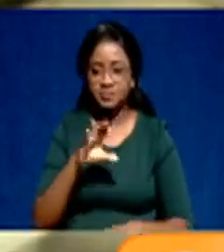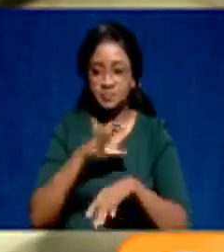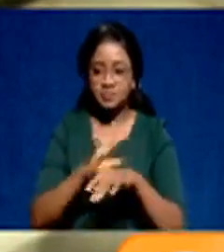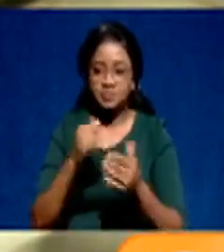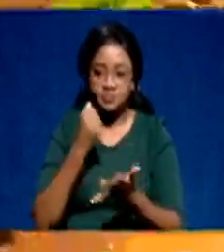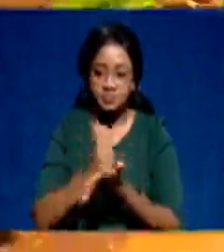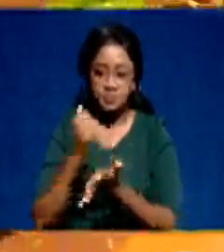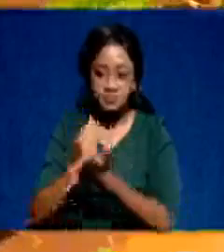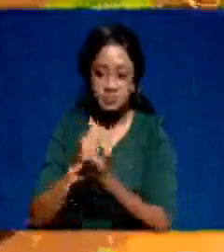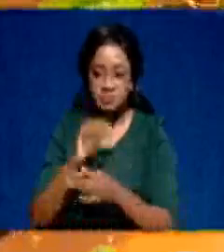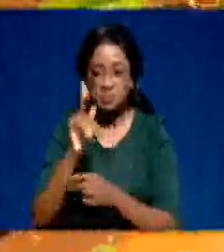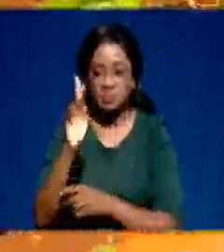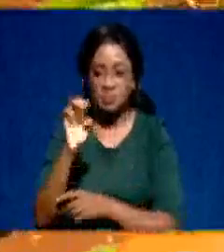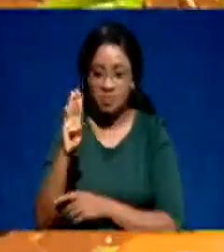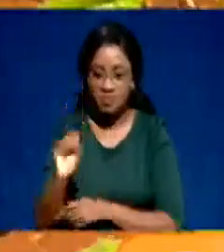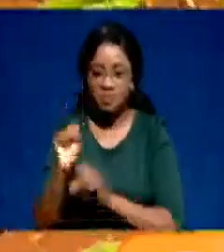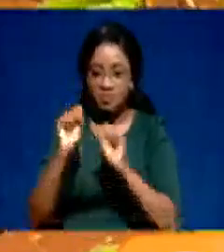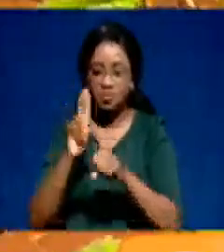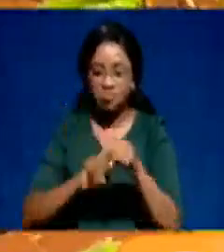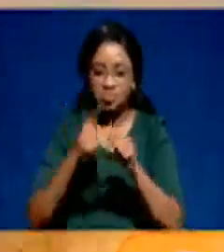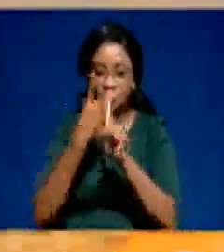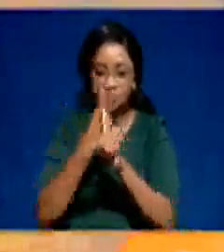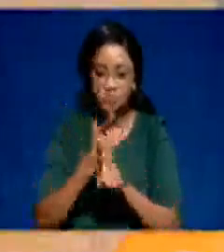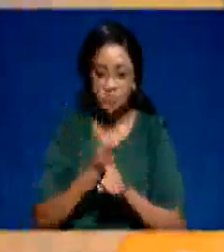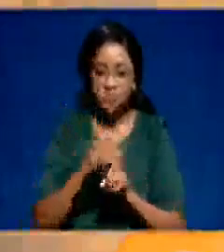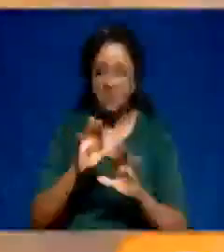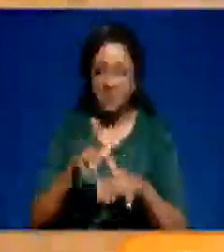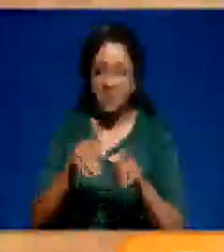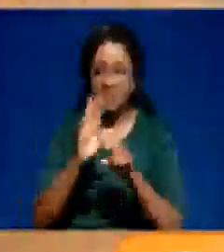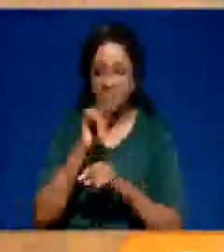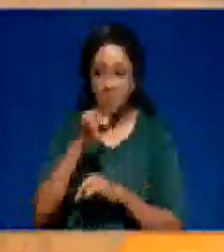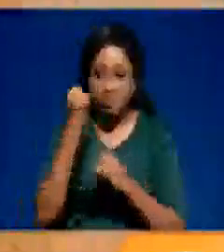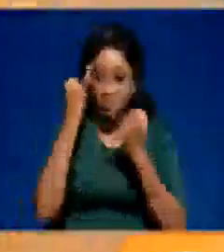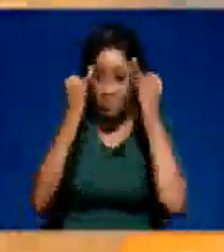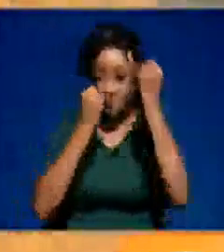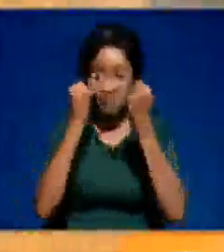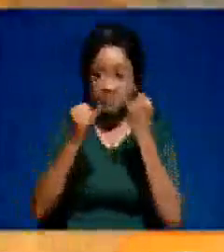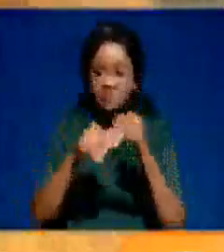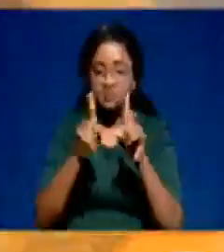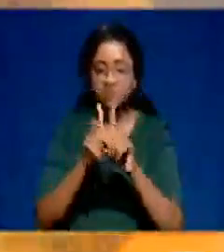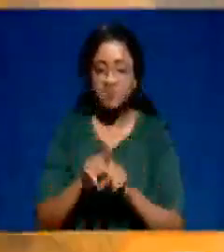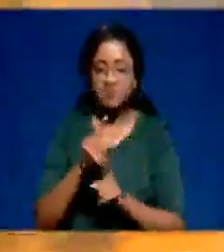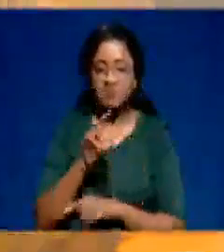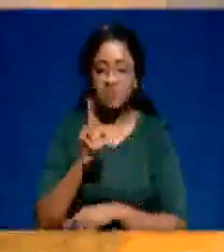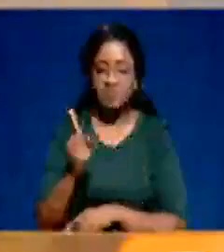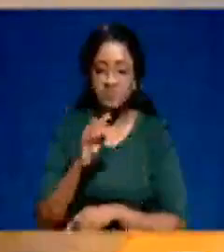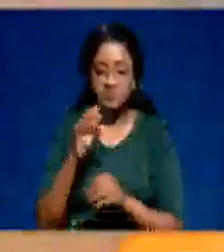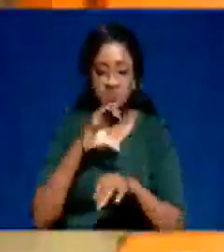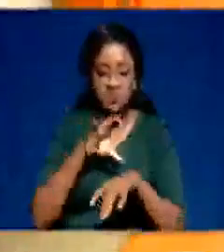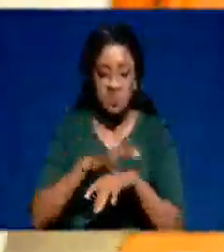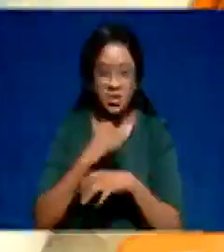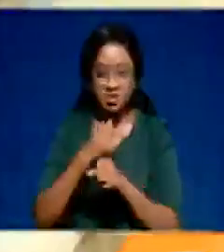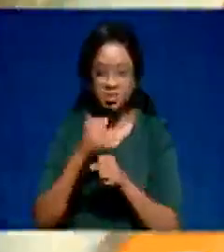ECOSAT and KEBS and can be used on different crops. With this innovation, Rigu has also created employment to youths in